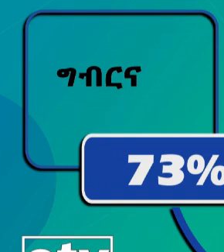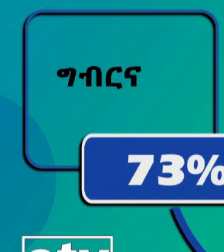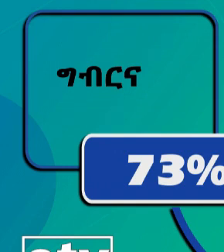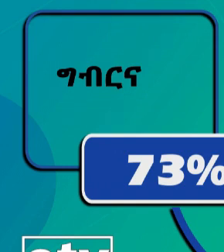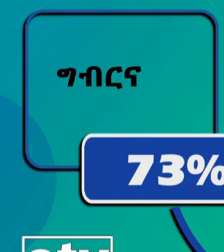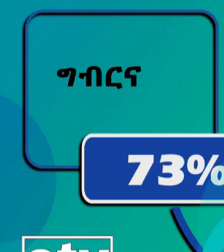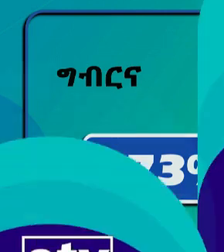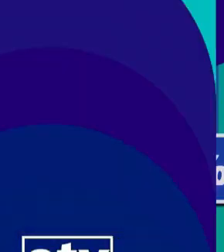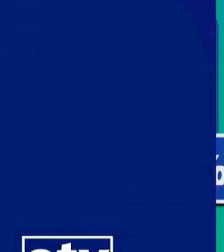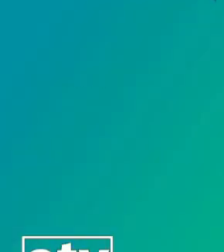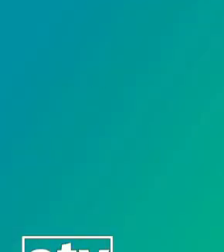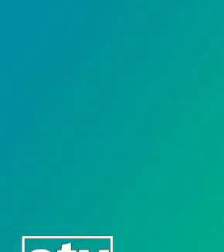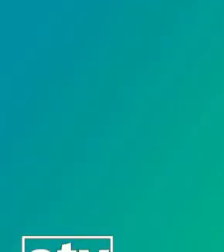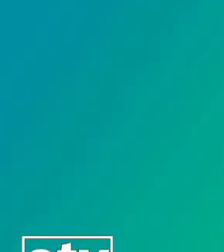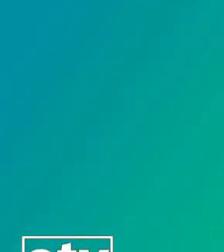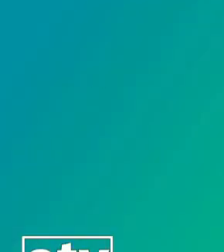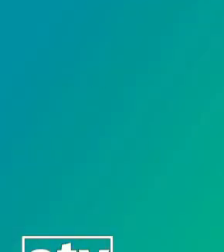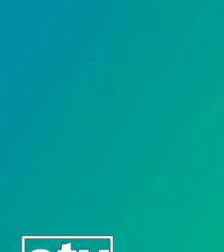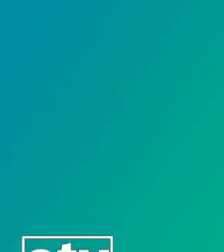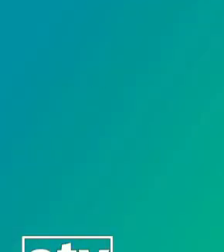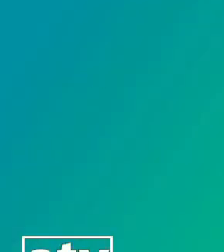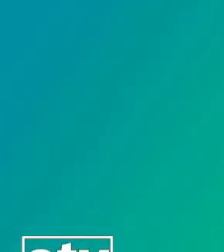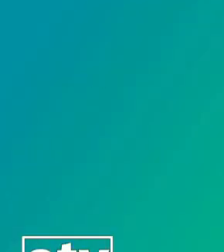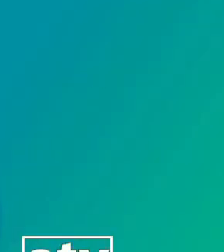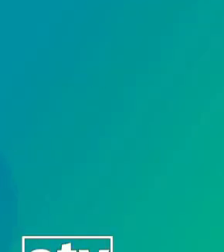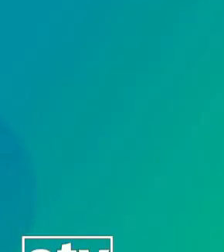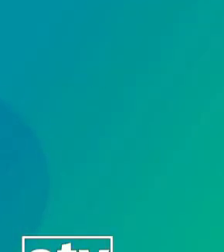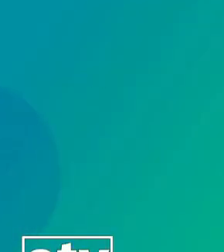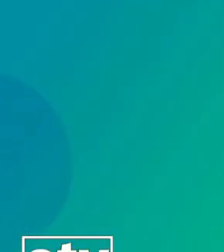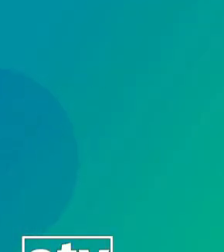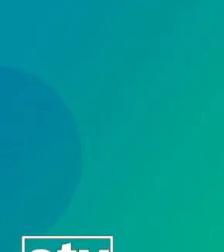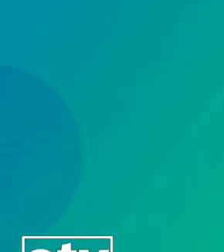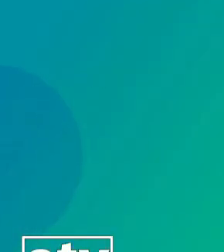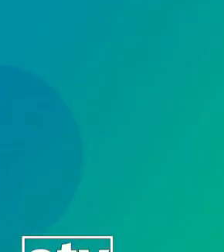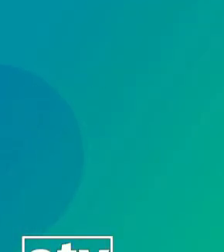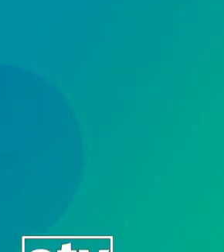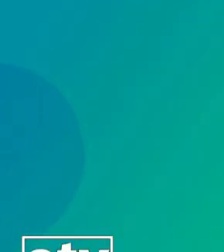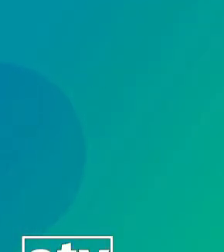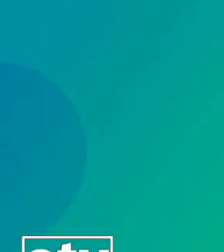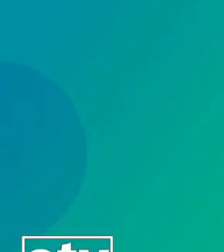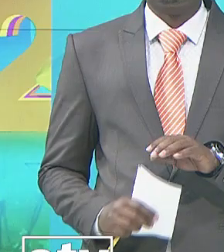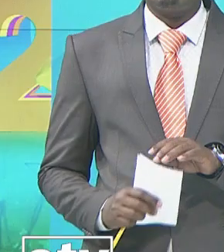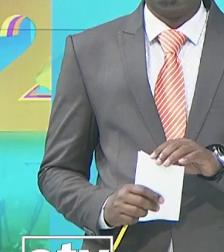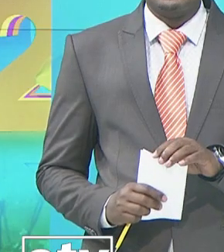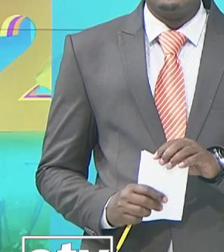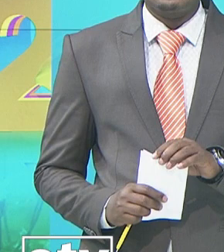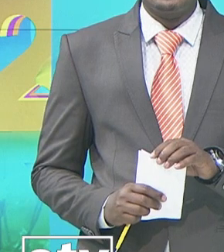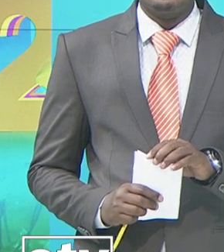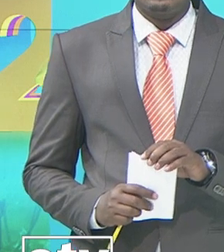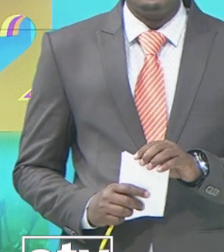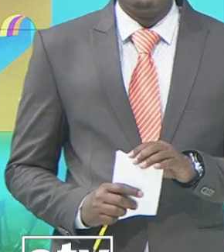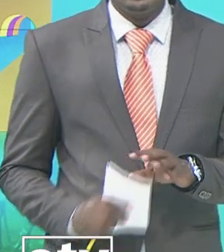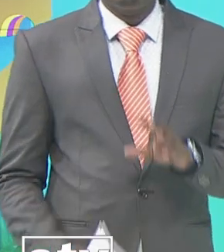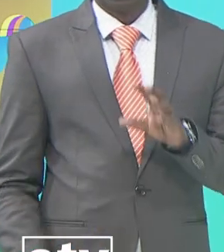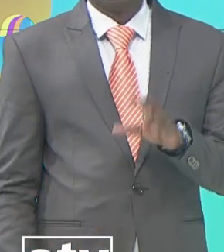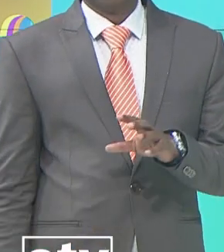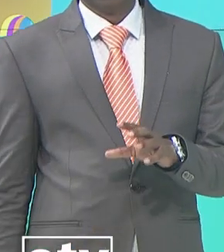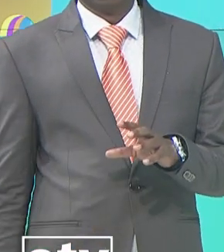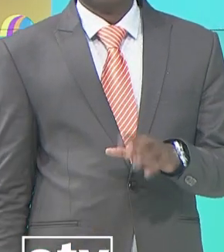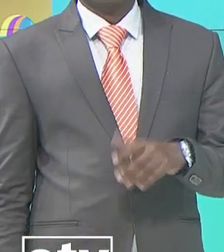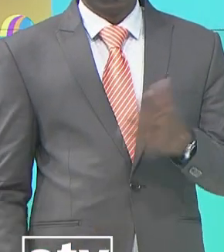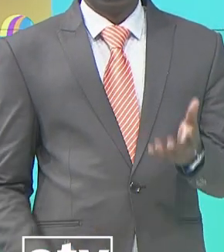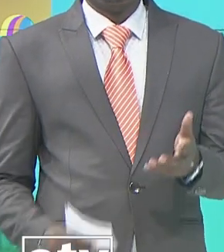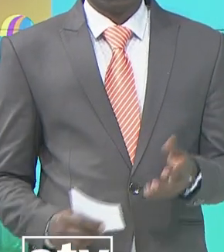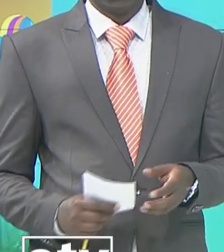ድርሻ እንዲኖራቸውና ከዚህም 3.91 ቢሊዮን የአሜሪካን ዶላር ለማግኘት ነው በ2013 በጀት ዓመት በቅድ ደረጃ የተቀመጠው።